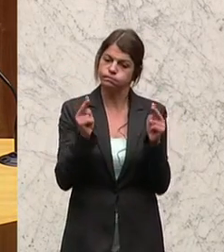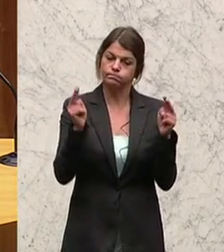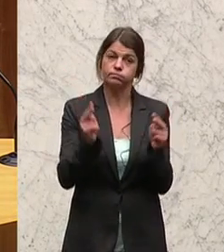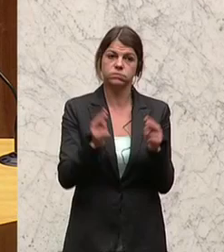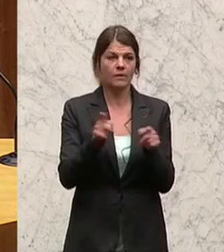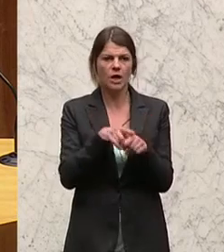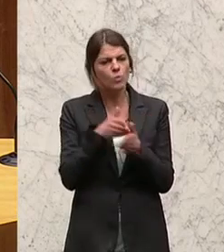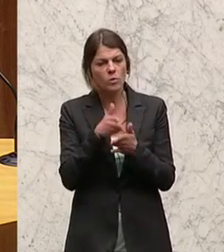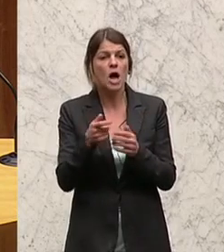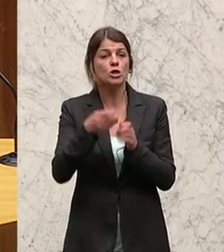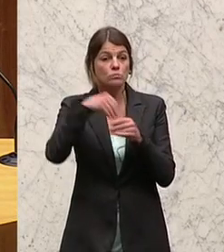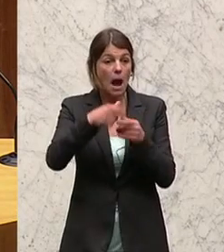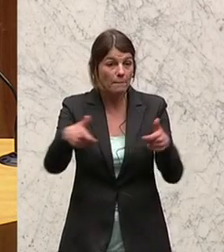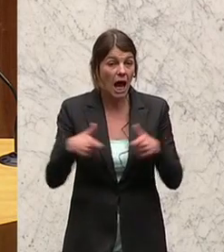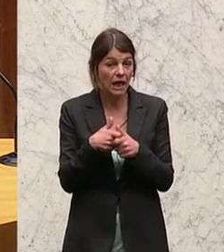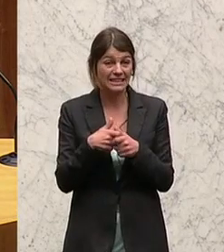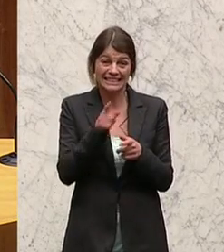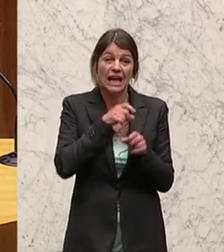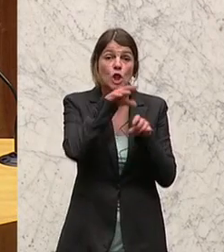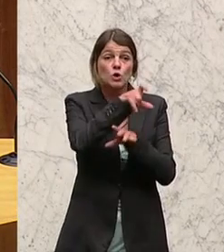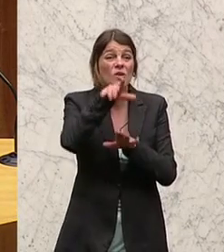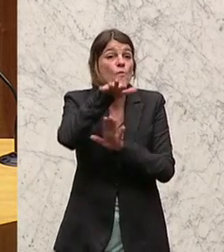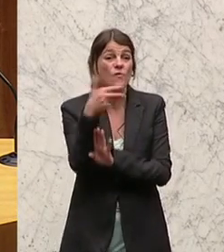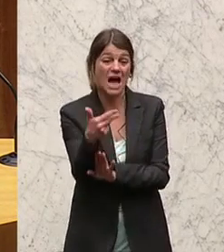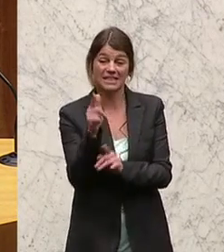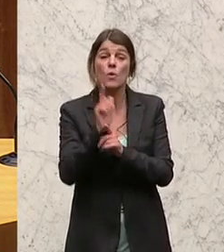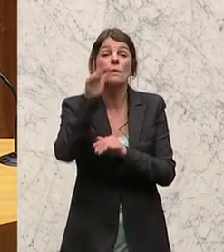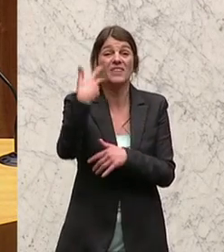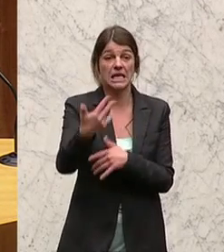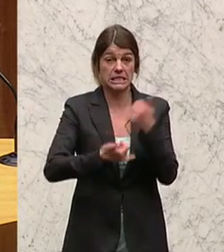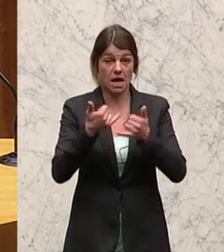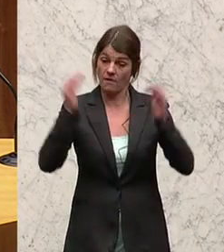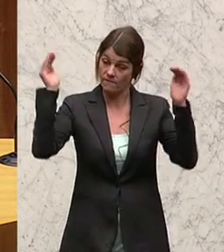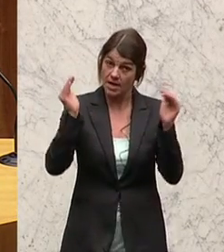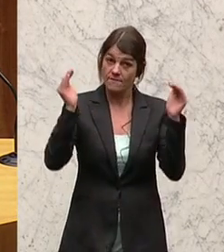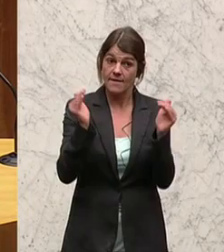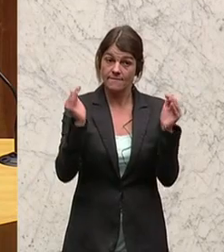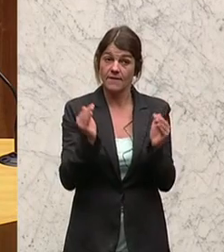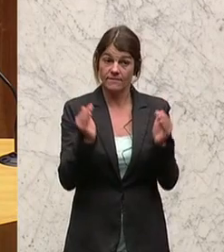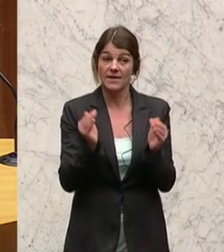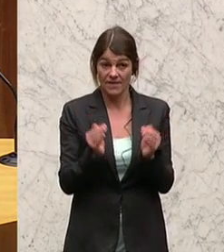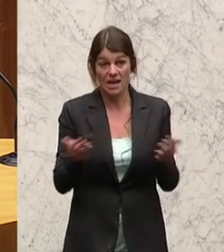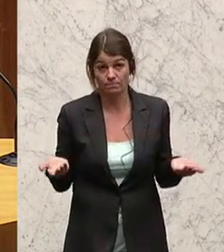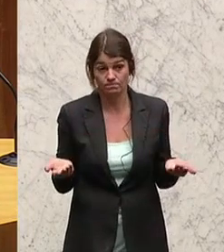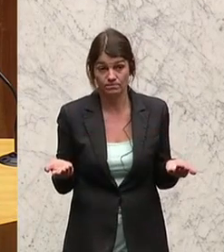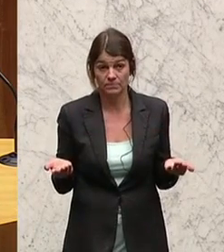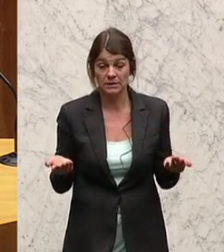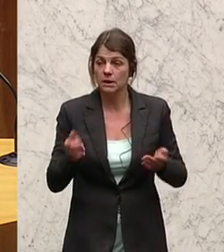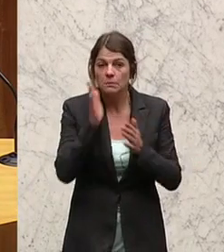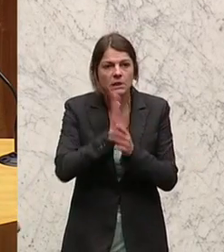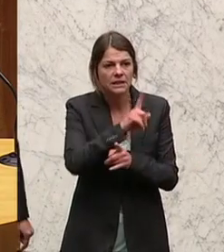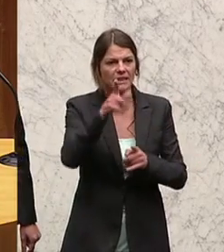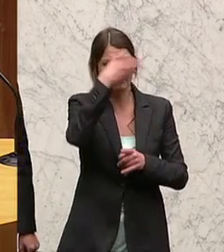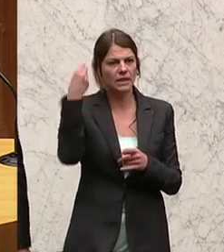war. Überhaupt seit 1985, das heißt seit über 30 Jahren, stetig gesunken ist. Wir sollten nicht